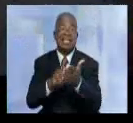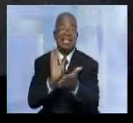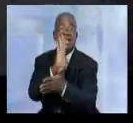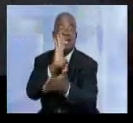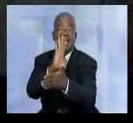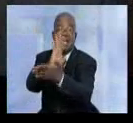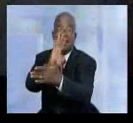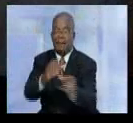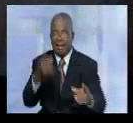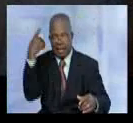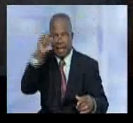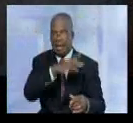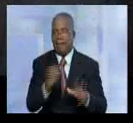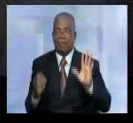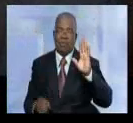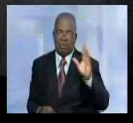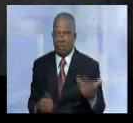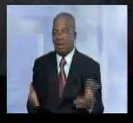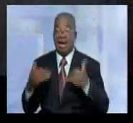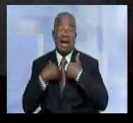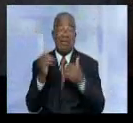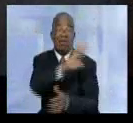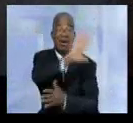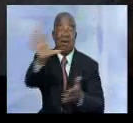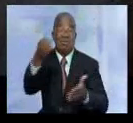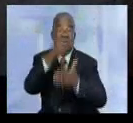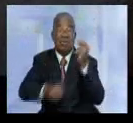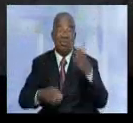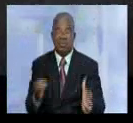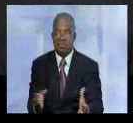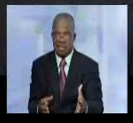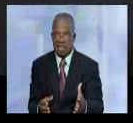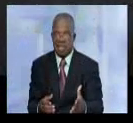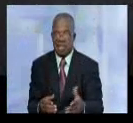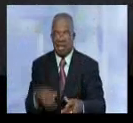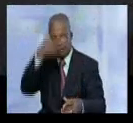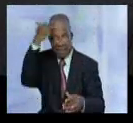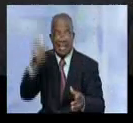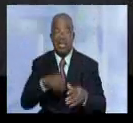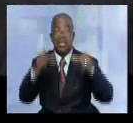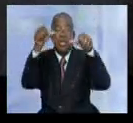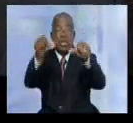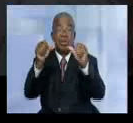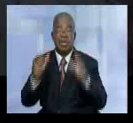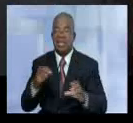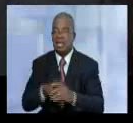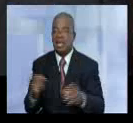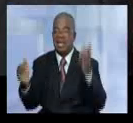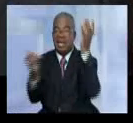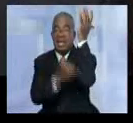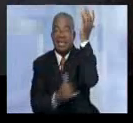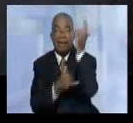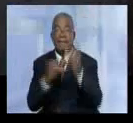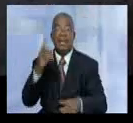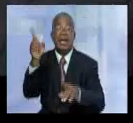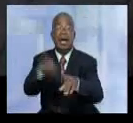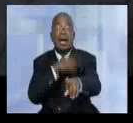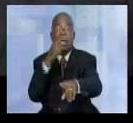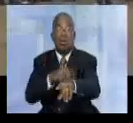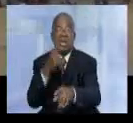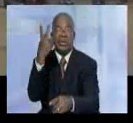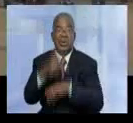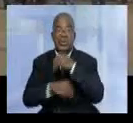de longs séjours et ils vont engager les procédures administratives de réintégration, c'est-à-dire reprise en